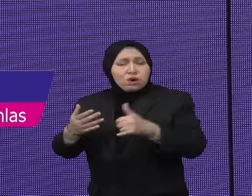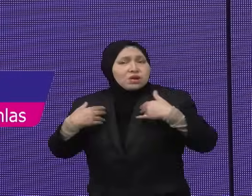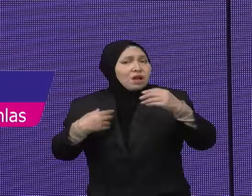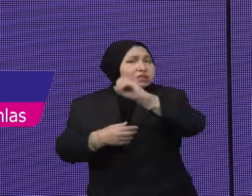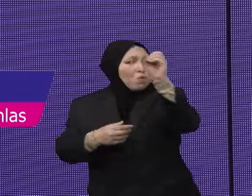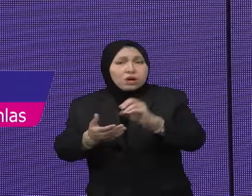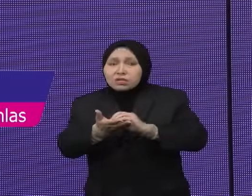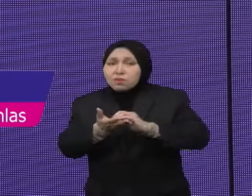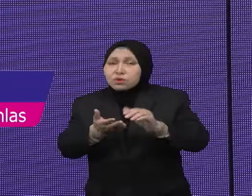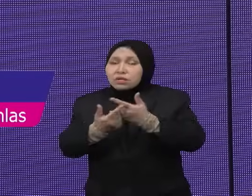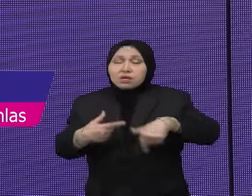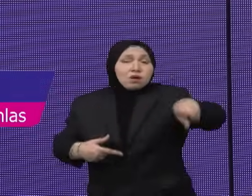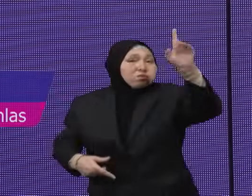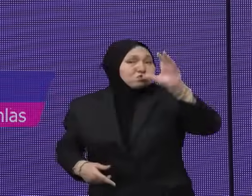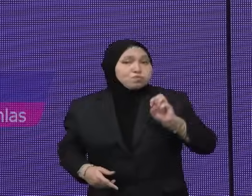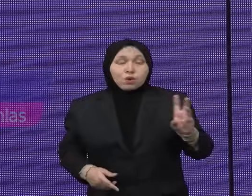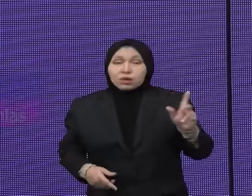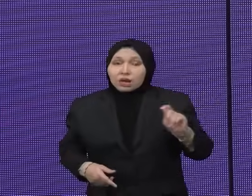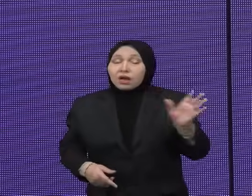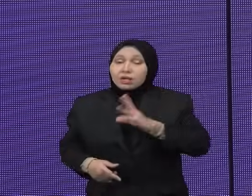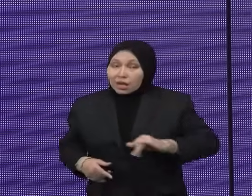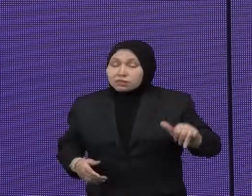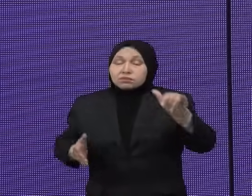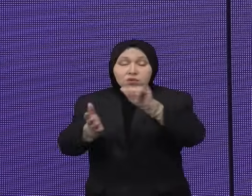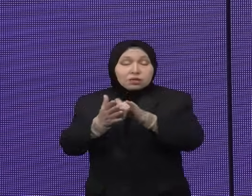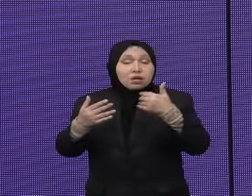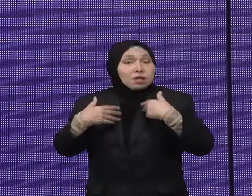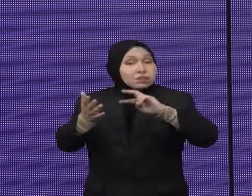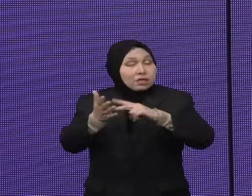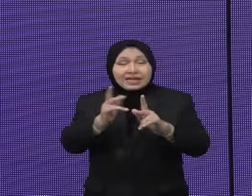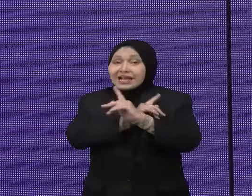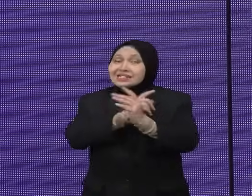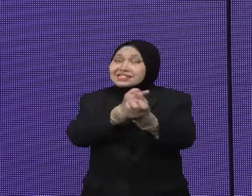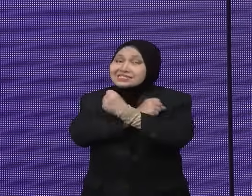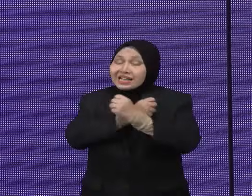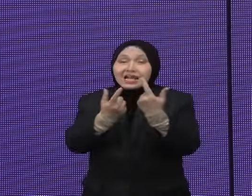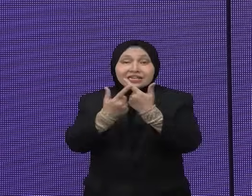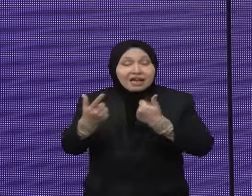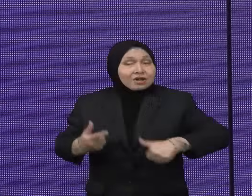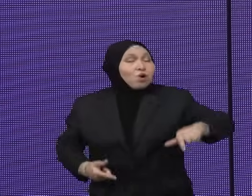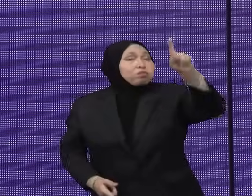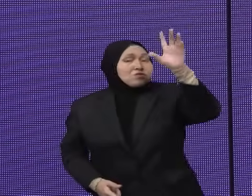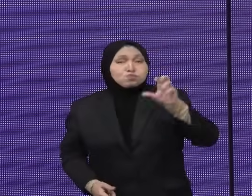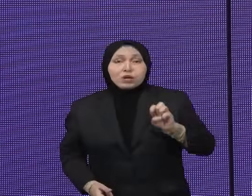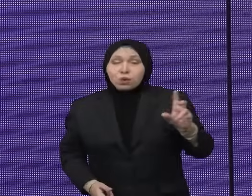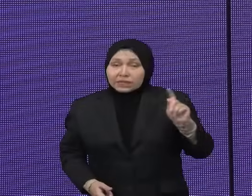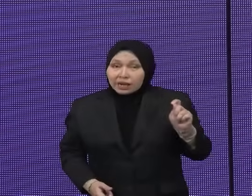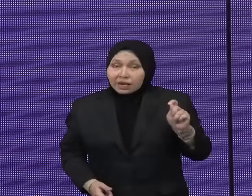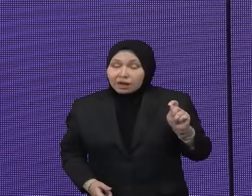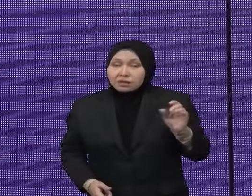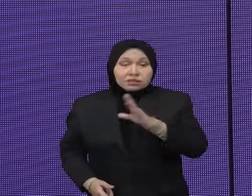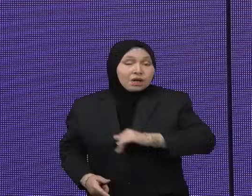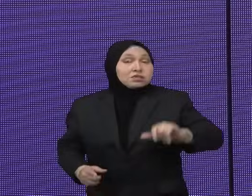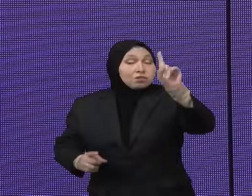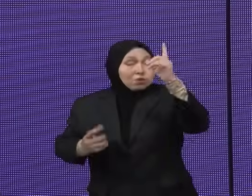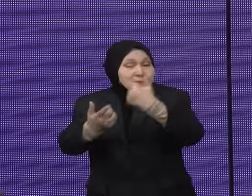tawaran keampunan daripada Allah Subhanahu Wa Taala dan ia adalah tanda kasih sayang daripada Allah Subhanahu Wa Taala. Dan salah